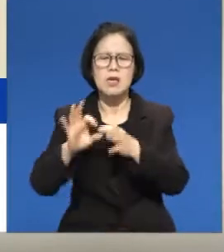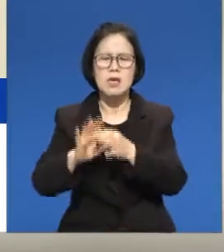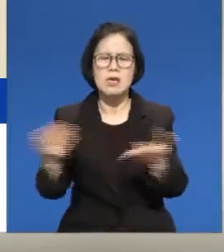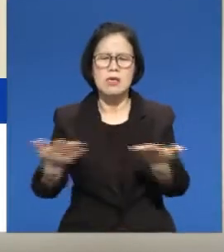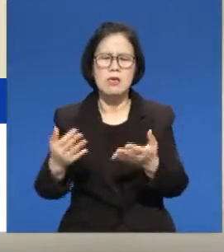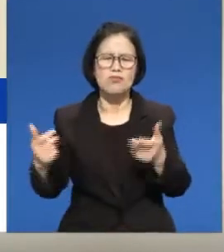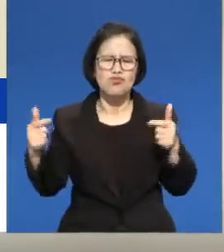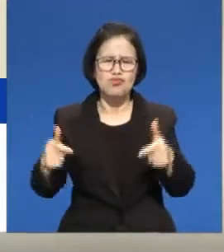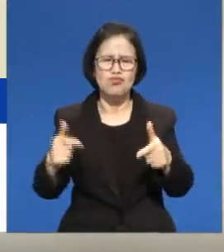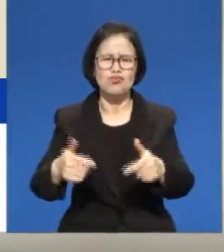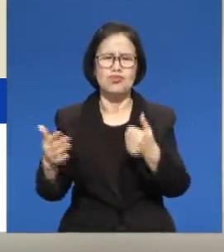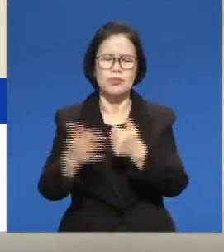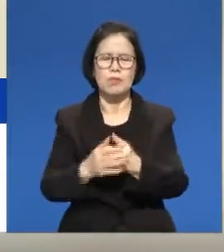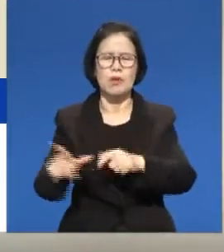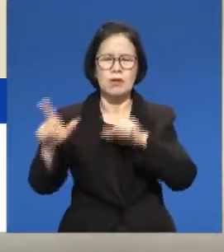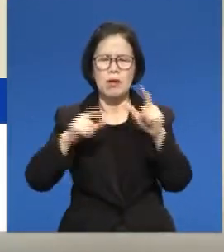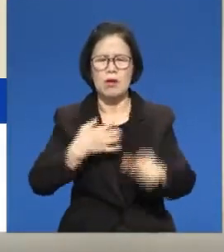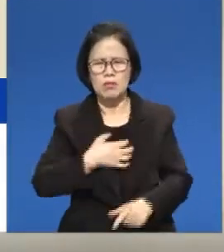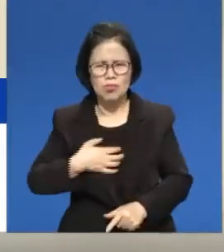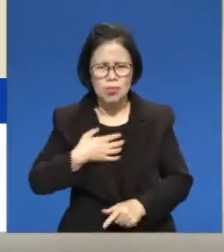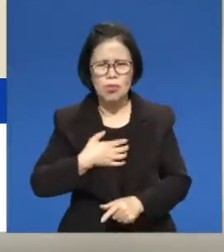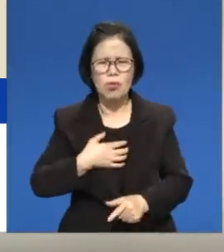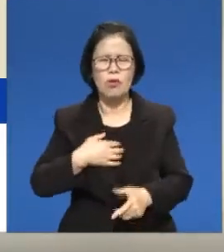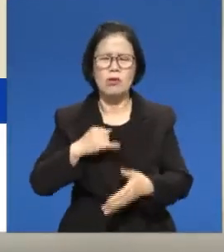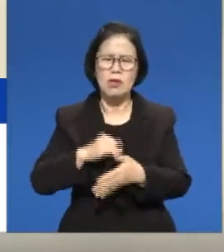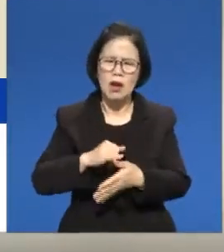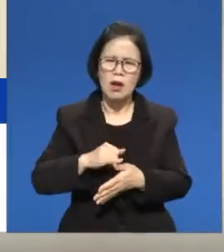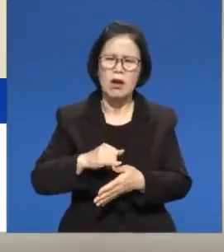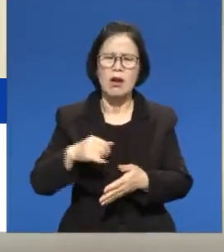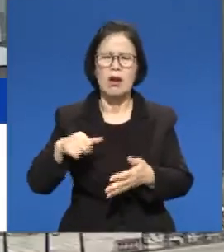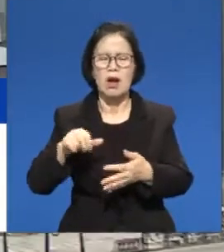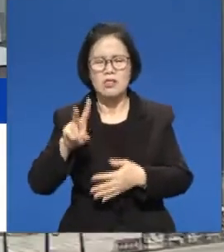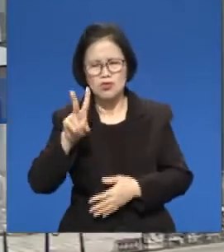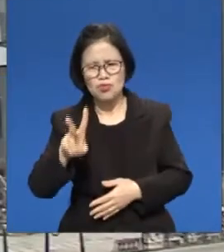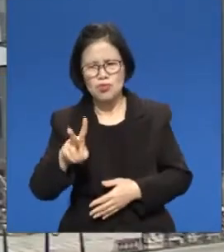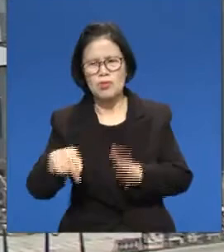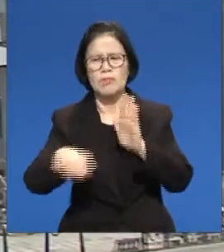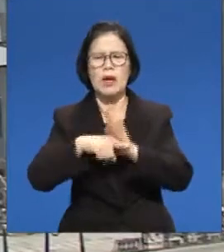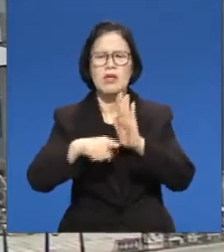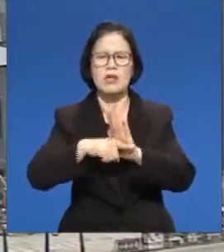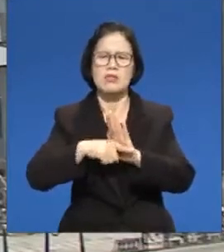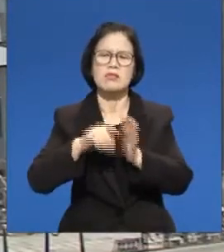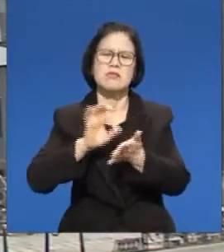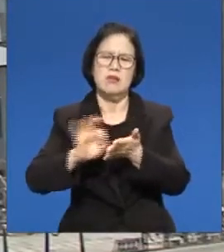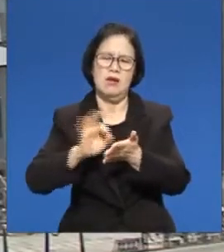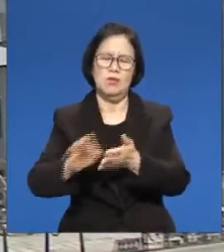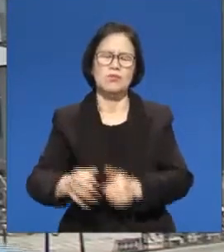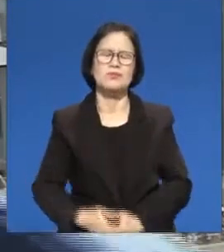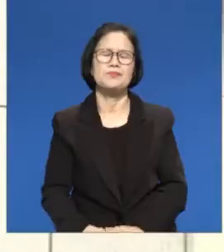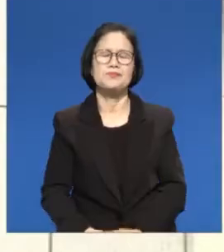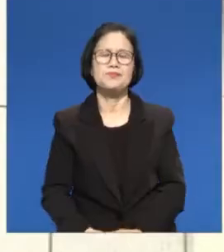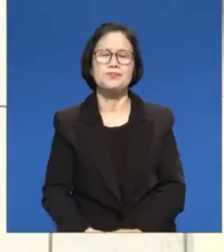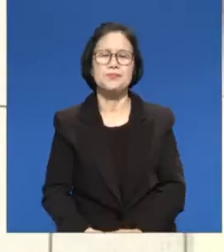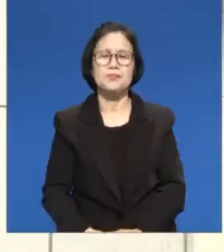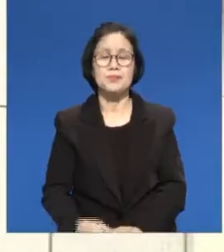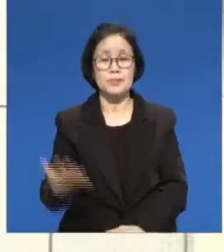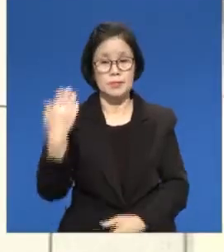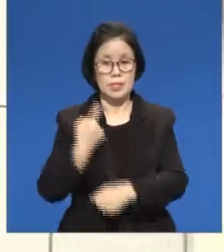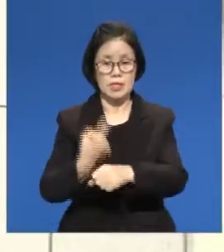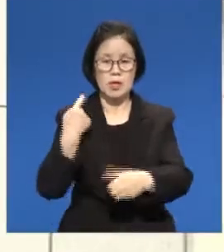생활 오자와 녀 님 딸 하나 아들 드립니다 않아서 방향으로 넘 쏘고 앞서 과학기술 정보통신 분 은 지난해 8월